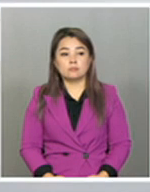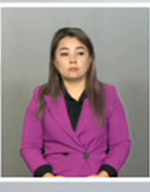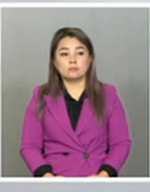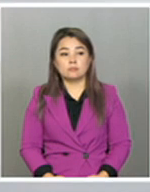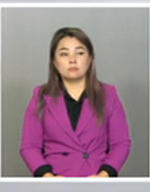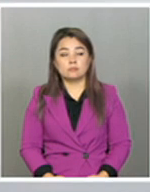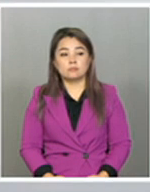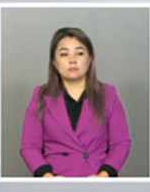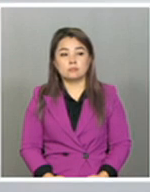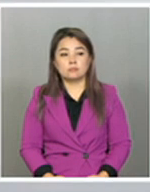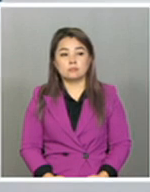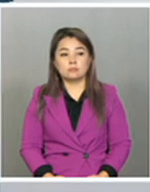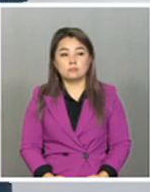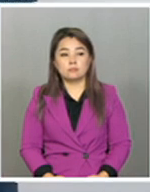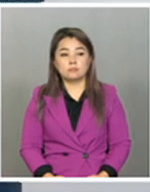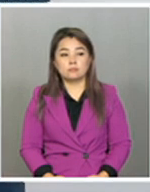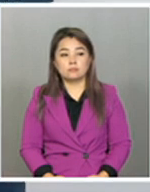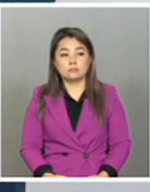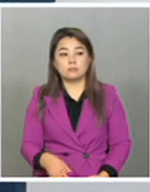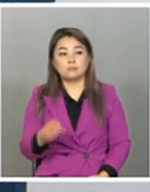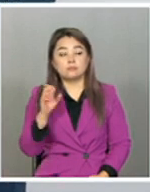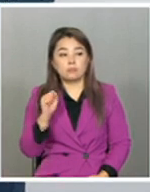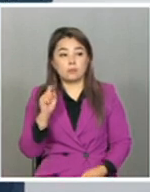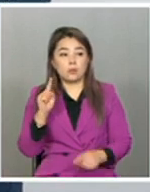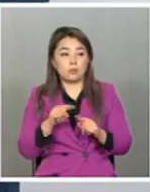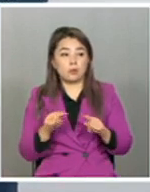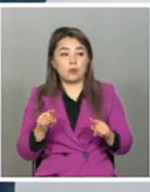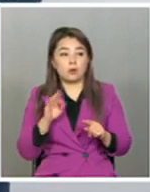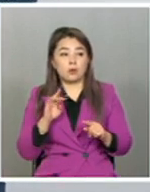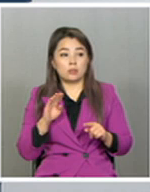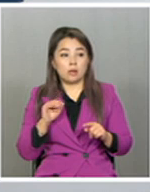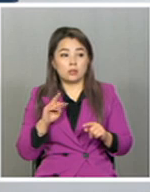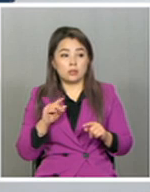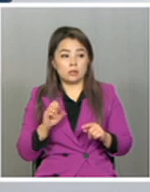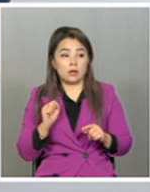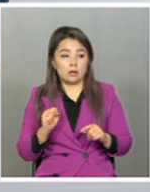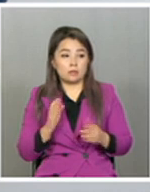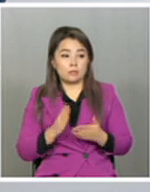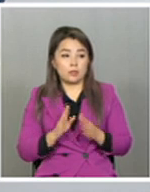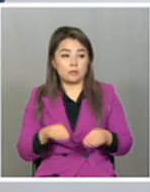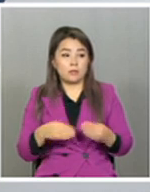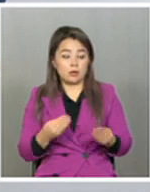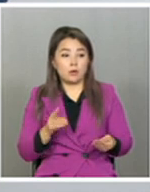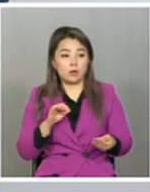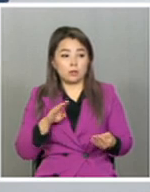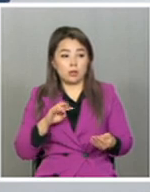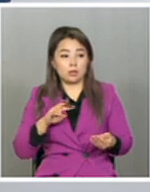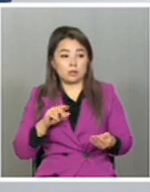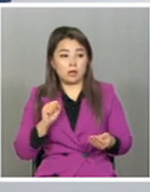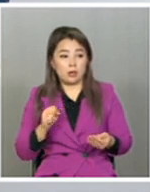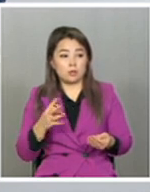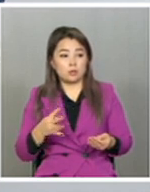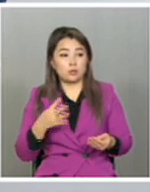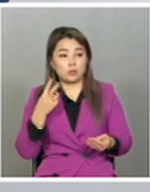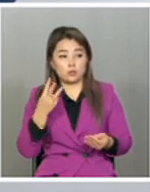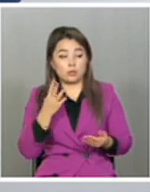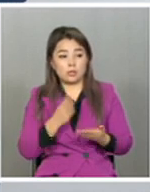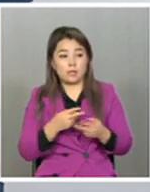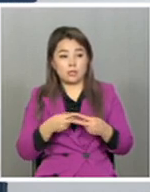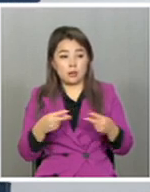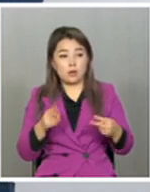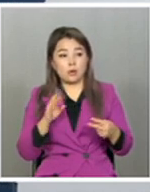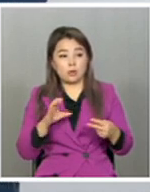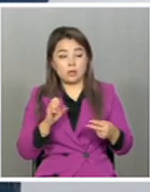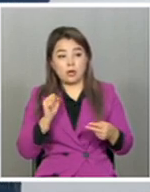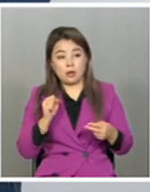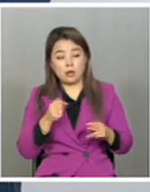Келесі тапсырма. А бұрышының катангенсі берілген. Катангенс а 4/3-ке тең болса, а бұрышының косинусының